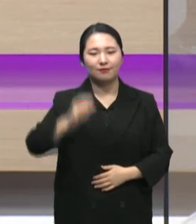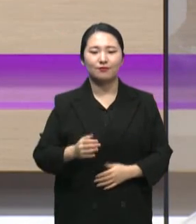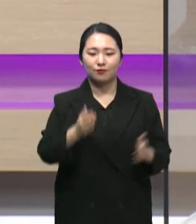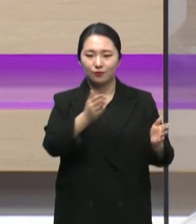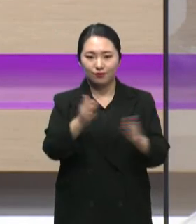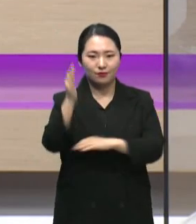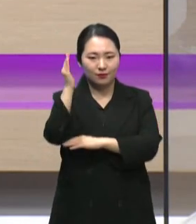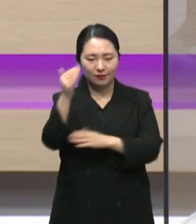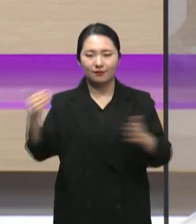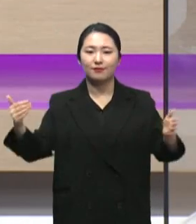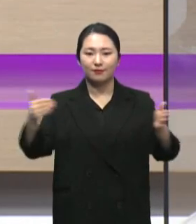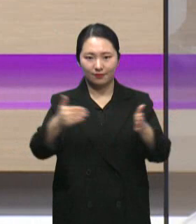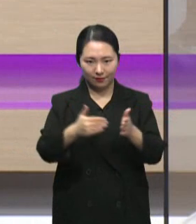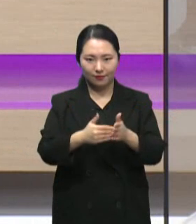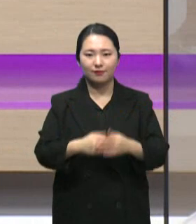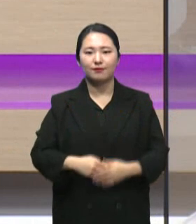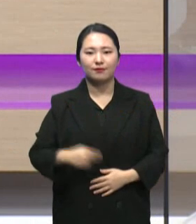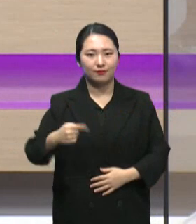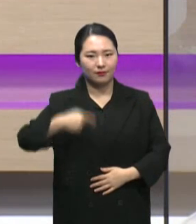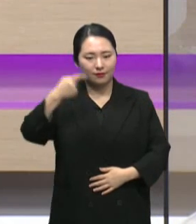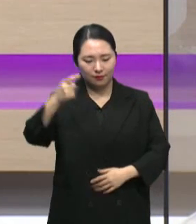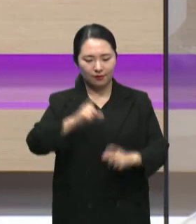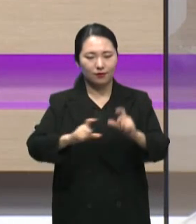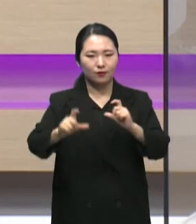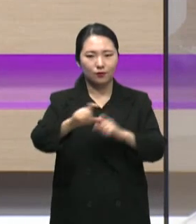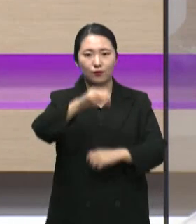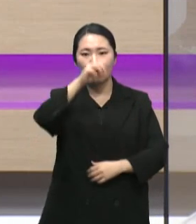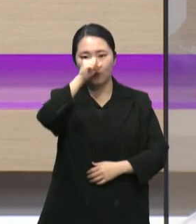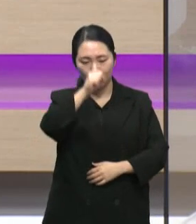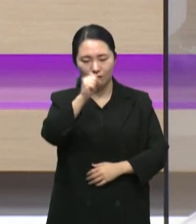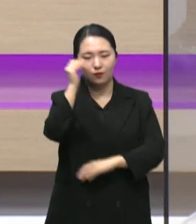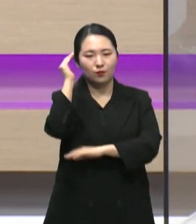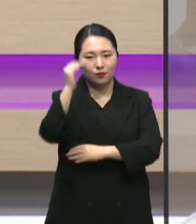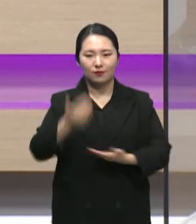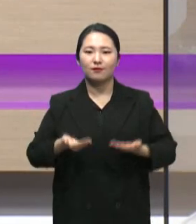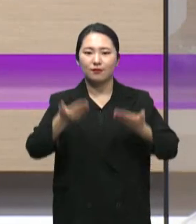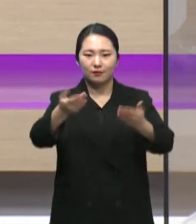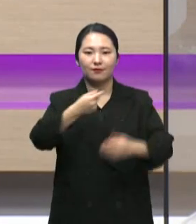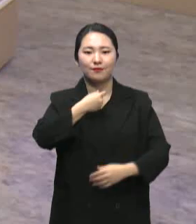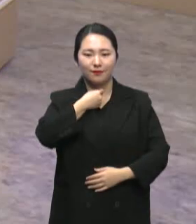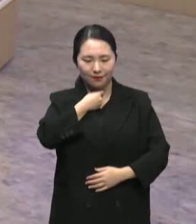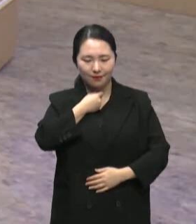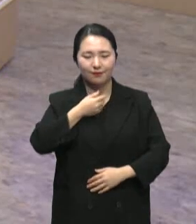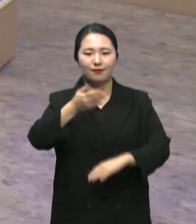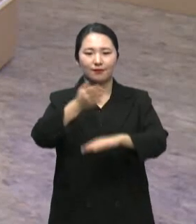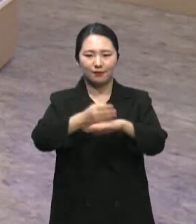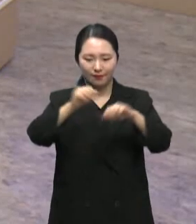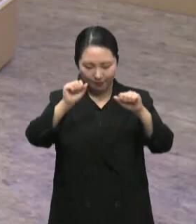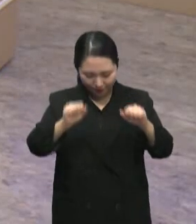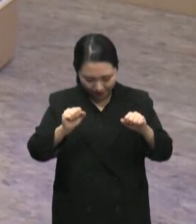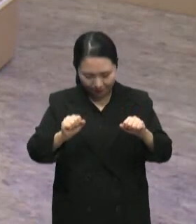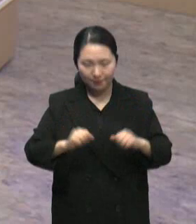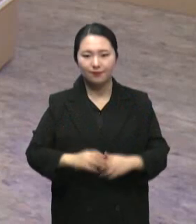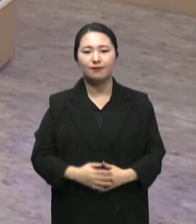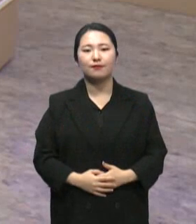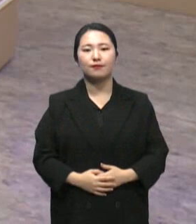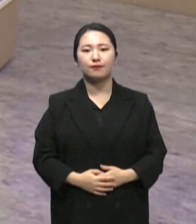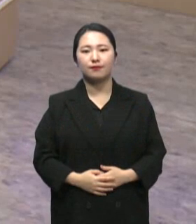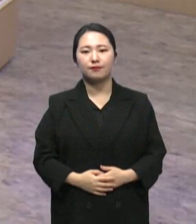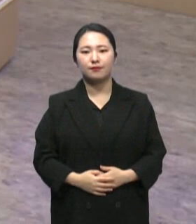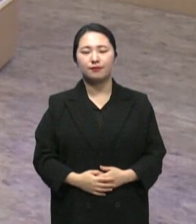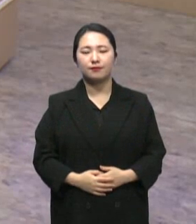준비한 소식은 여기까지 고요 저희는 다음 시간에도 더 알찬 지역 소식 들고 찾아오겠습니다 수가 있습니다 좋습니다